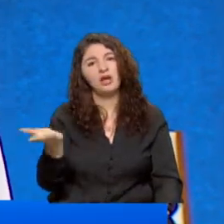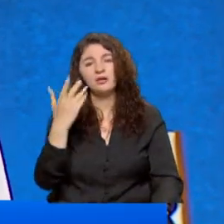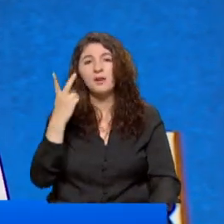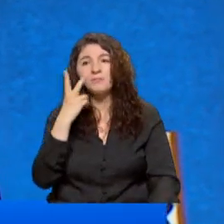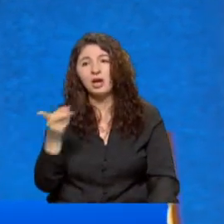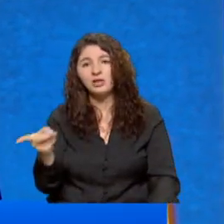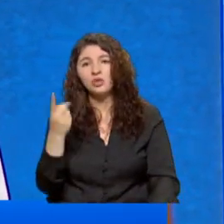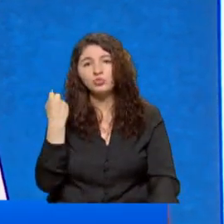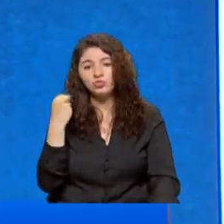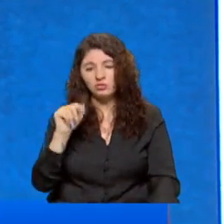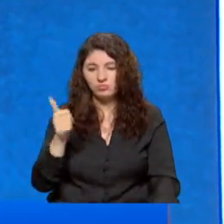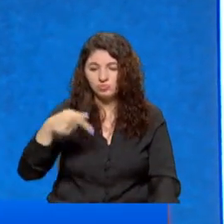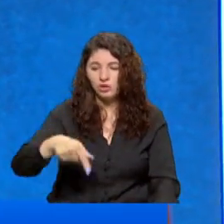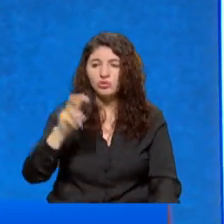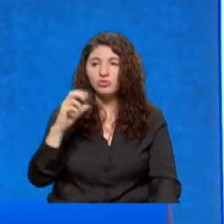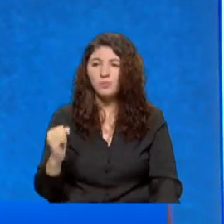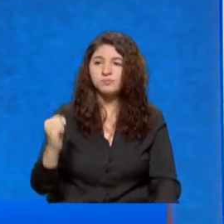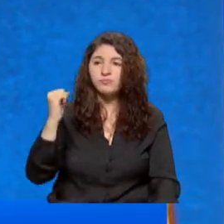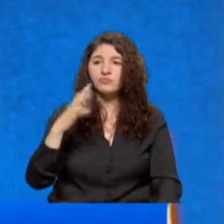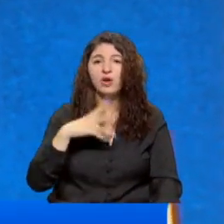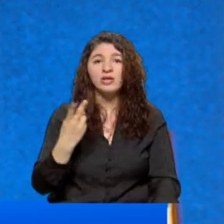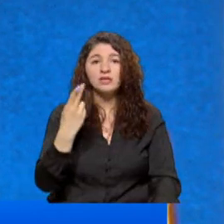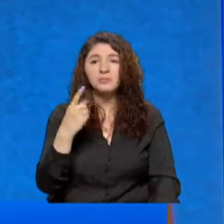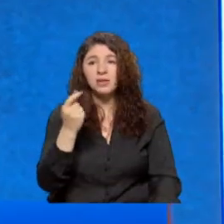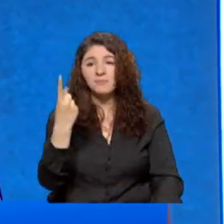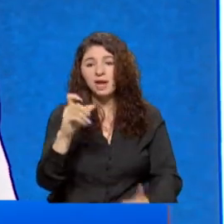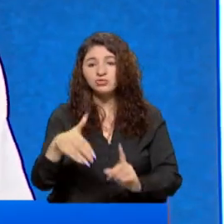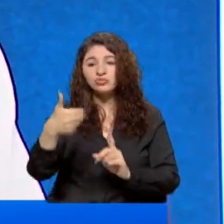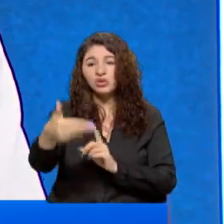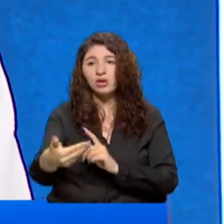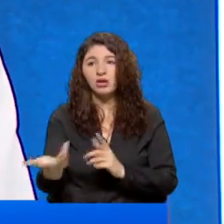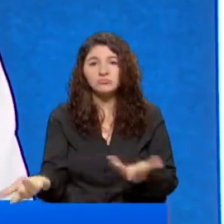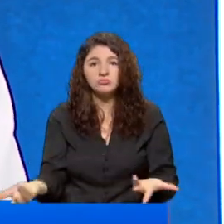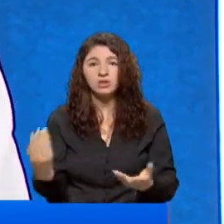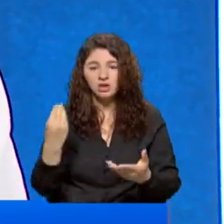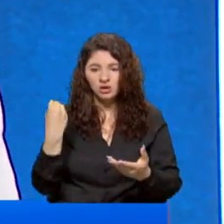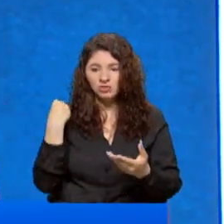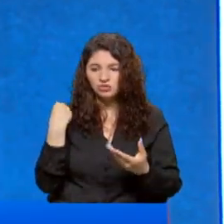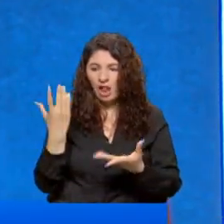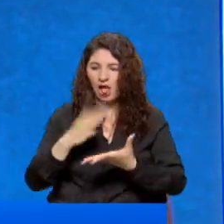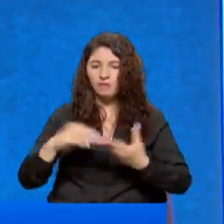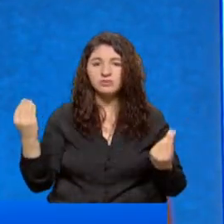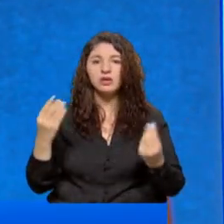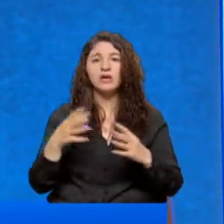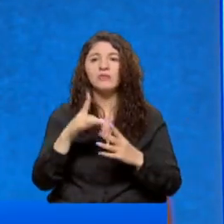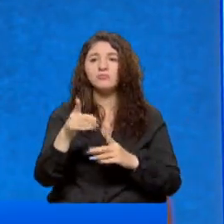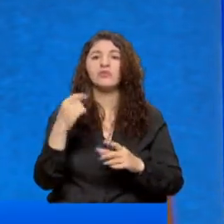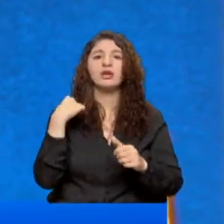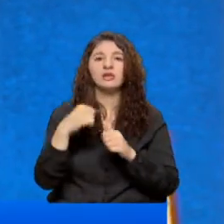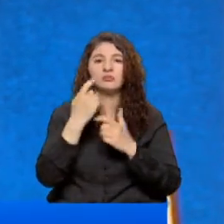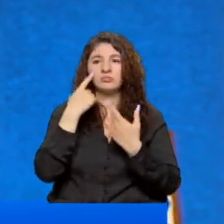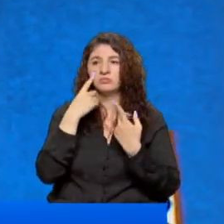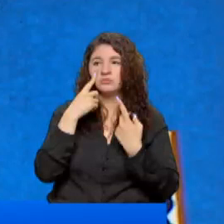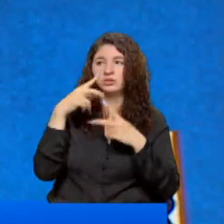bakın dünden bugüne dolardı artış alpo 7000 lira Bir ay sonra güncelliğini yitirecek ve yine bu sefer